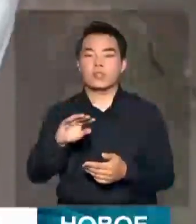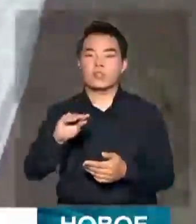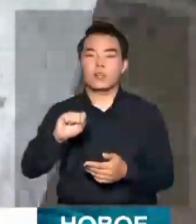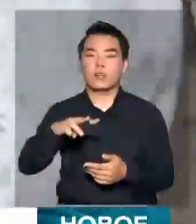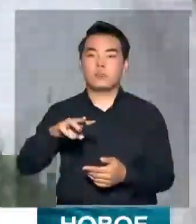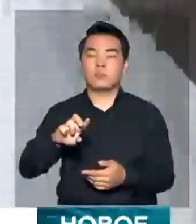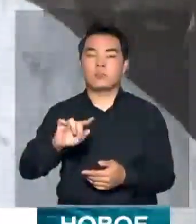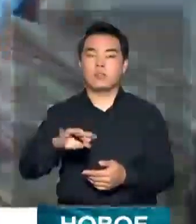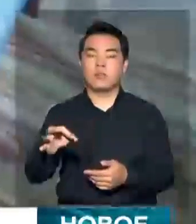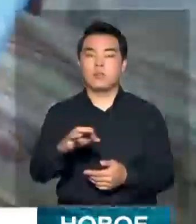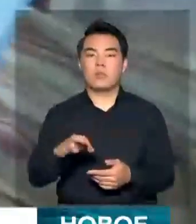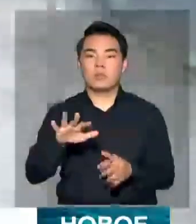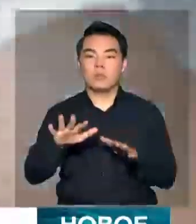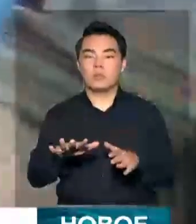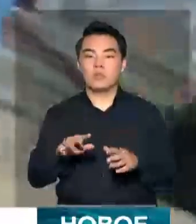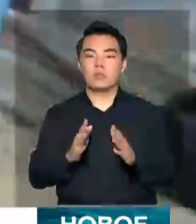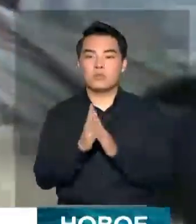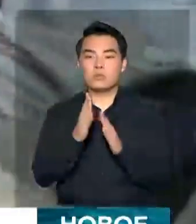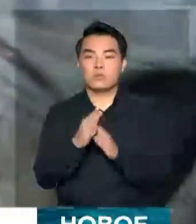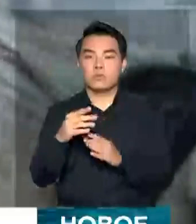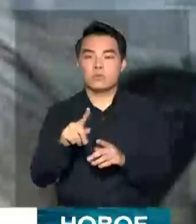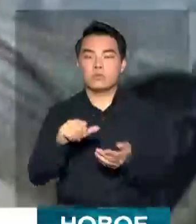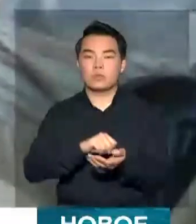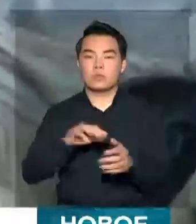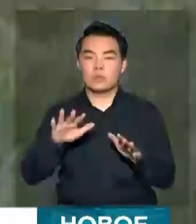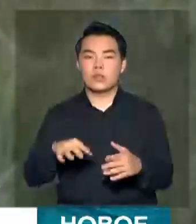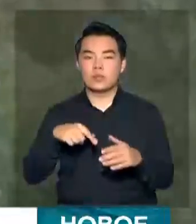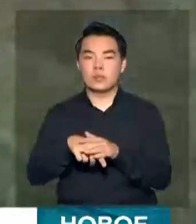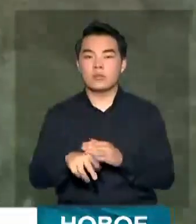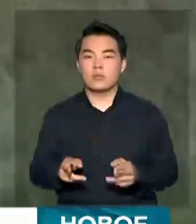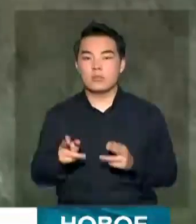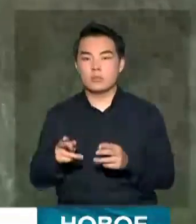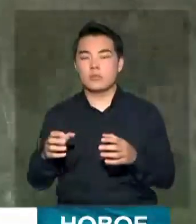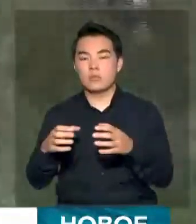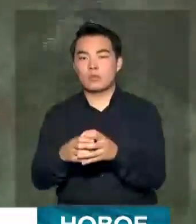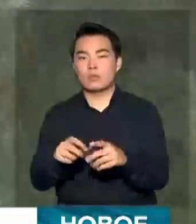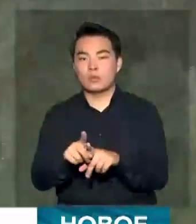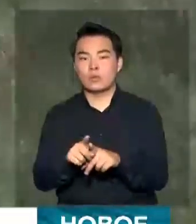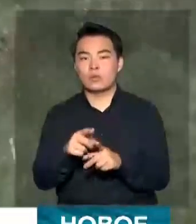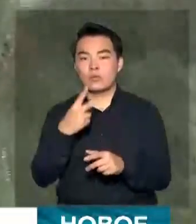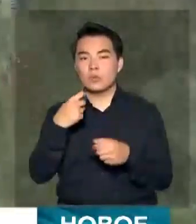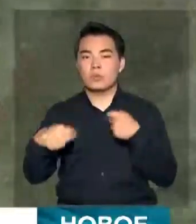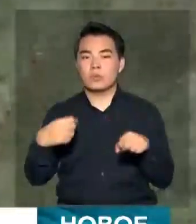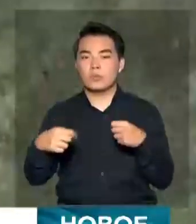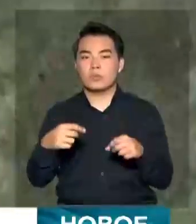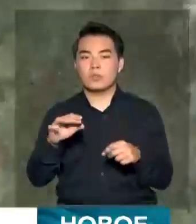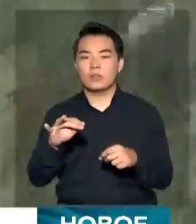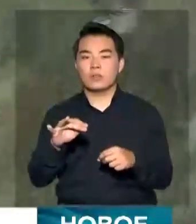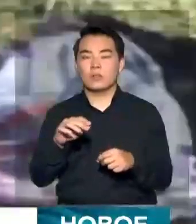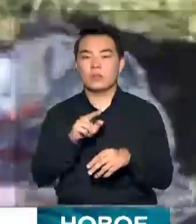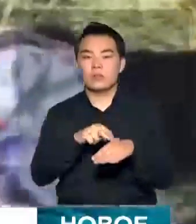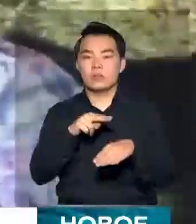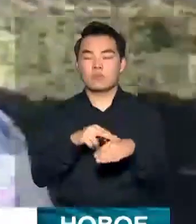областях. Пресекли также и деятельность 4 преступных групп, причем порой в наркоторговле оказываются замешанными и